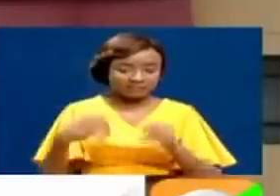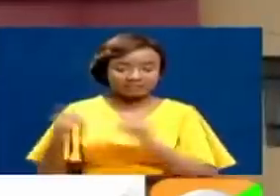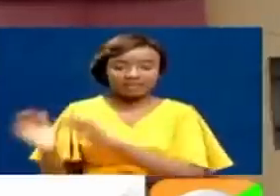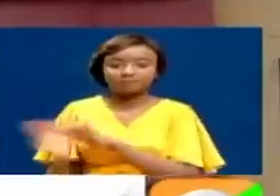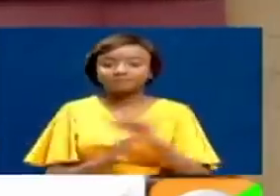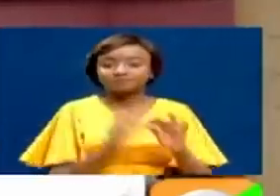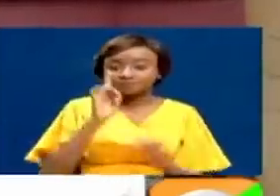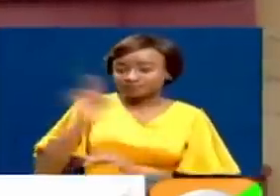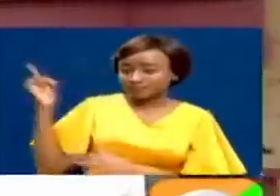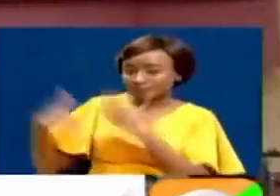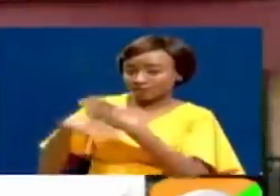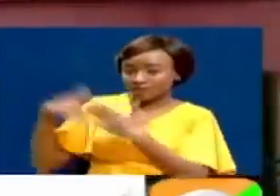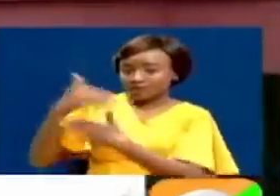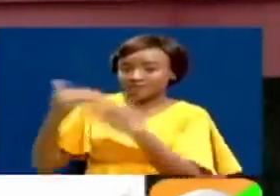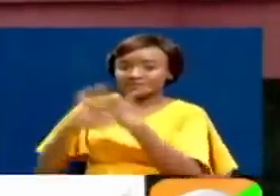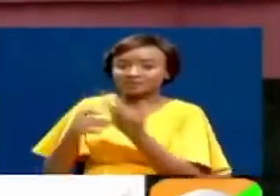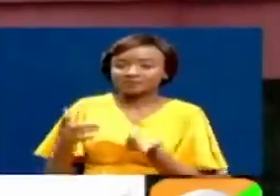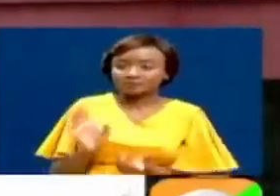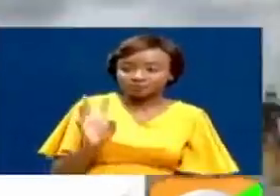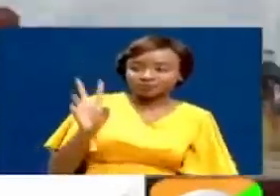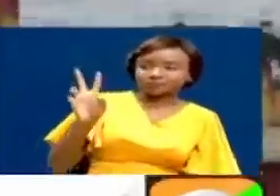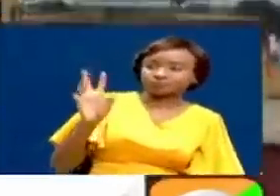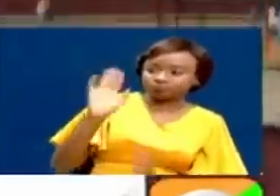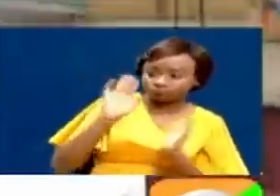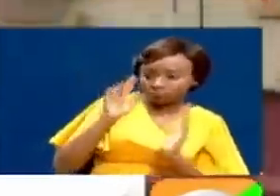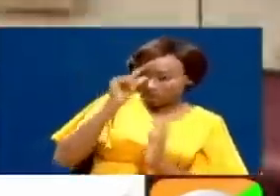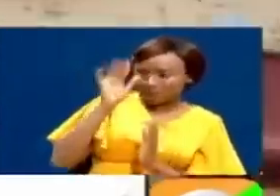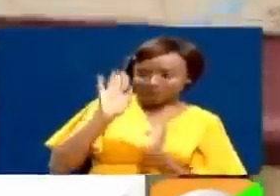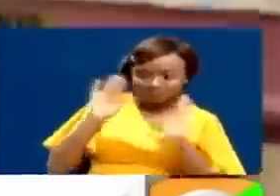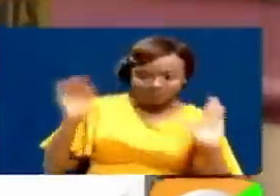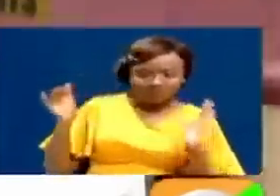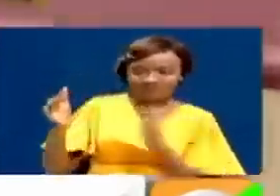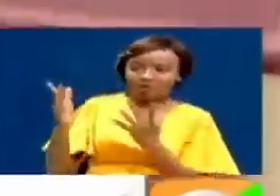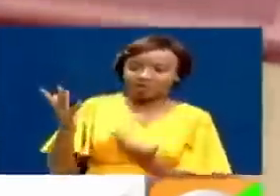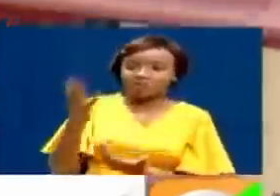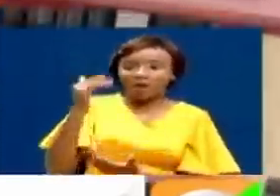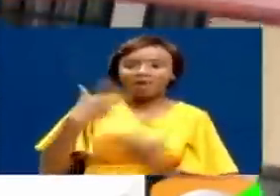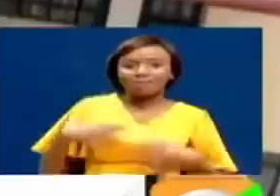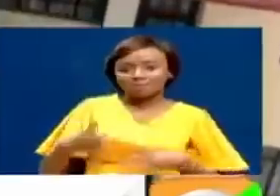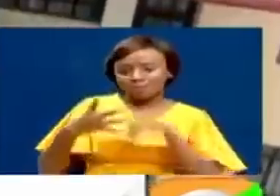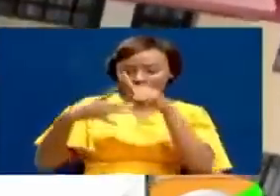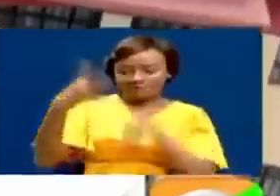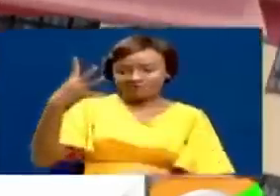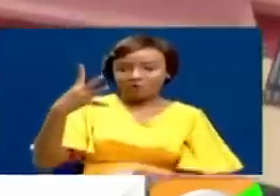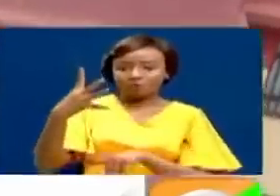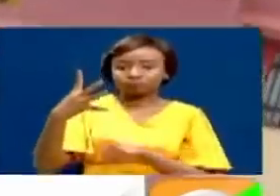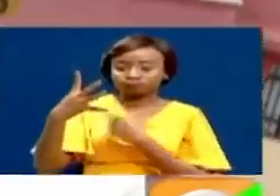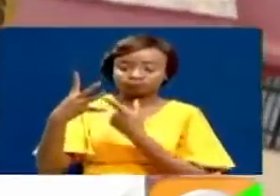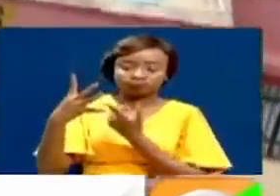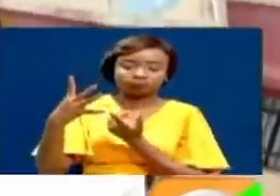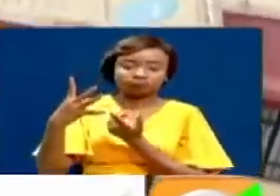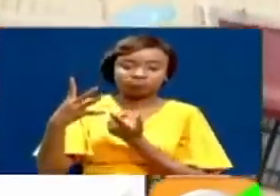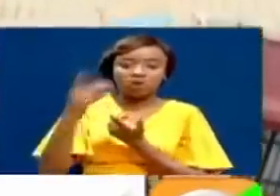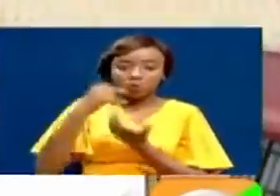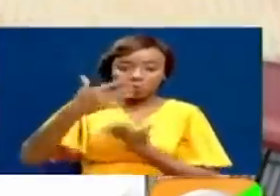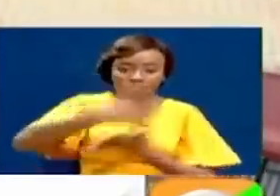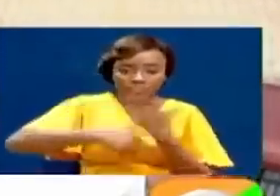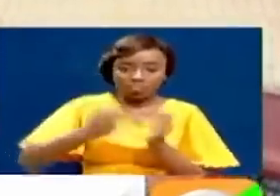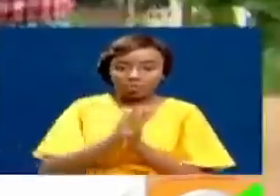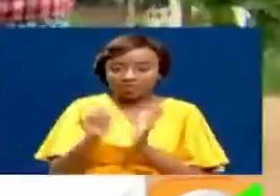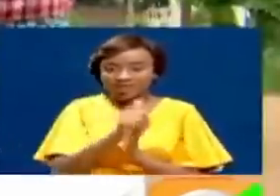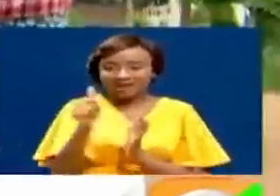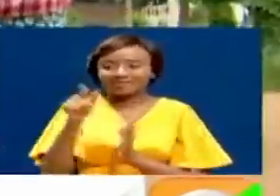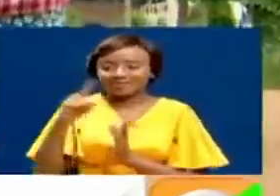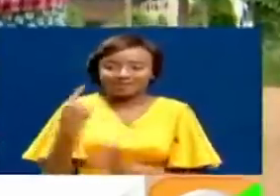Jengo la Jeld limesalia kutupiwa jicho la serikali, hasa baada ya watu wanne waliokutana na wapangaji waliokuwa na virusi